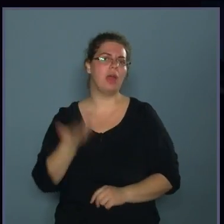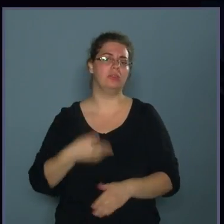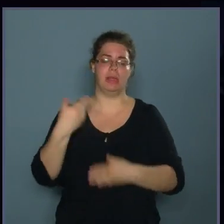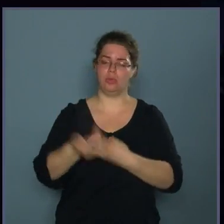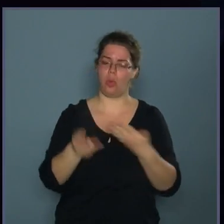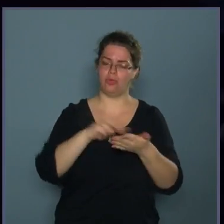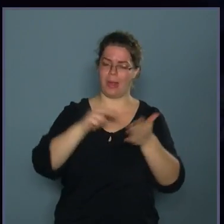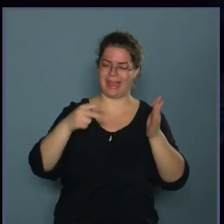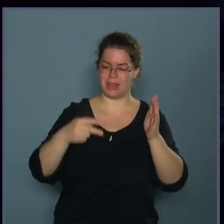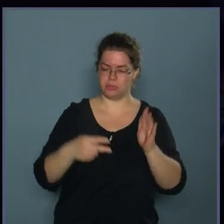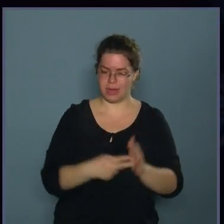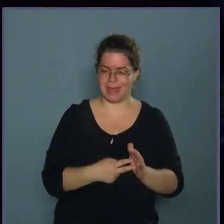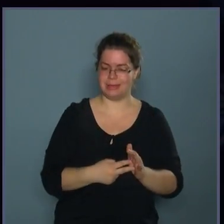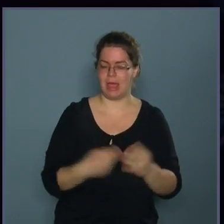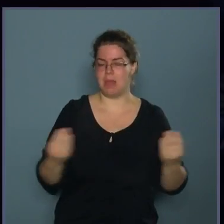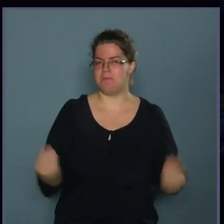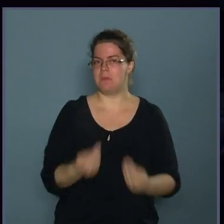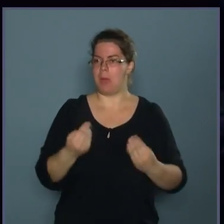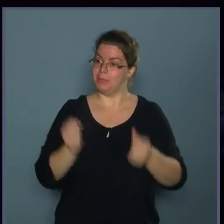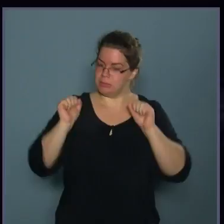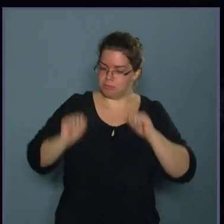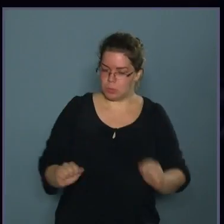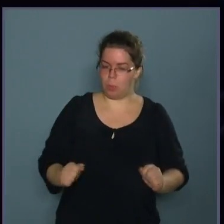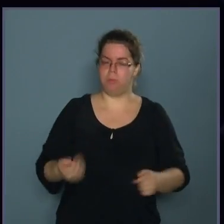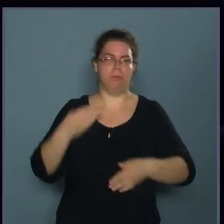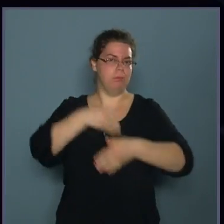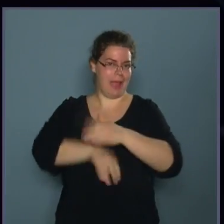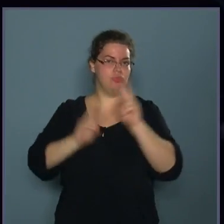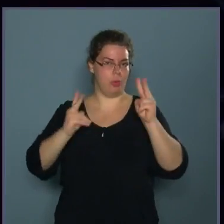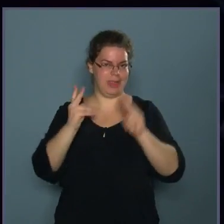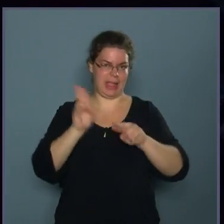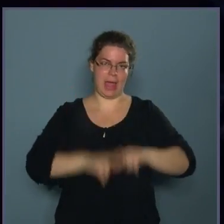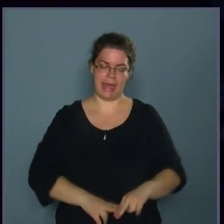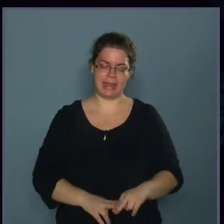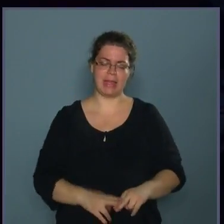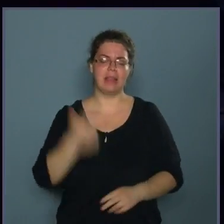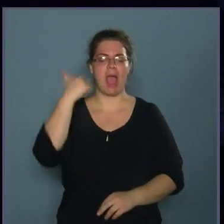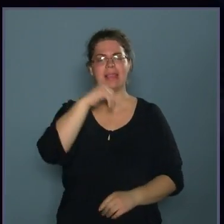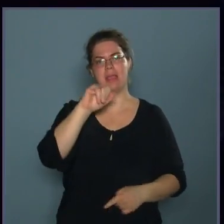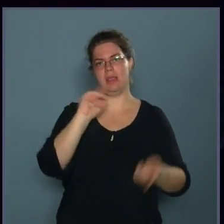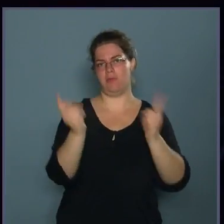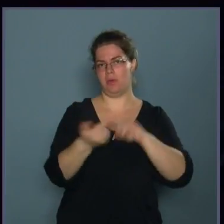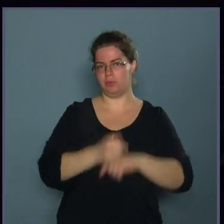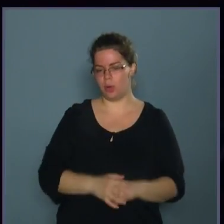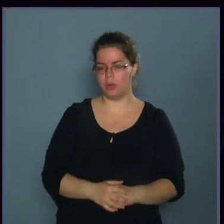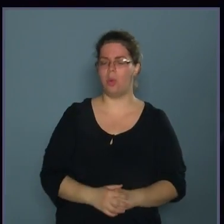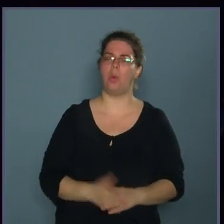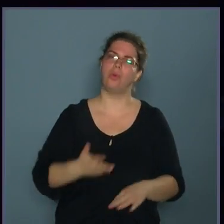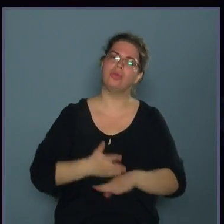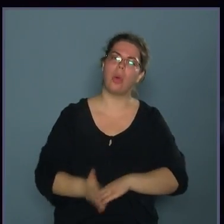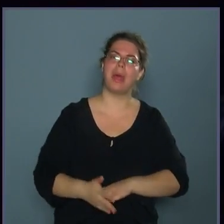külső kerülete, amely komoly belső értékekkel rendelkezik, a 100 éves évforduló